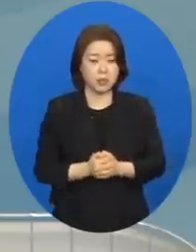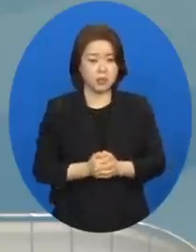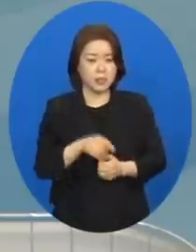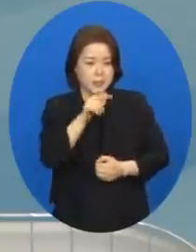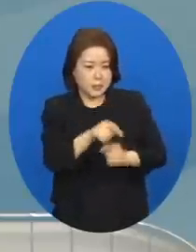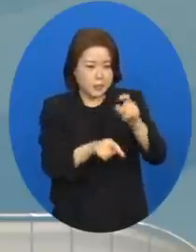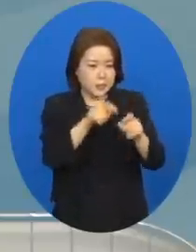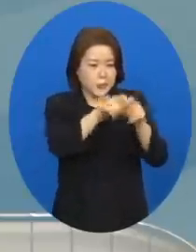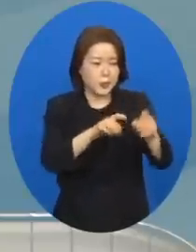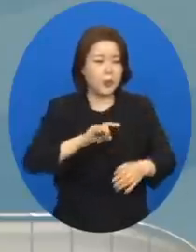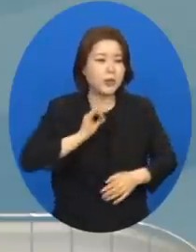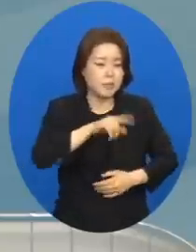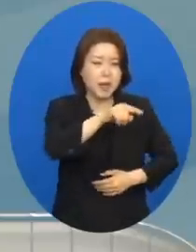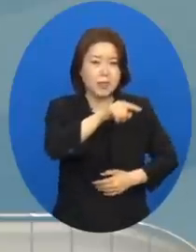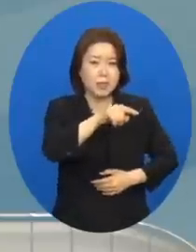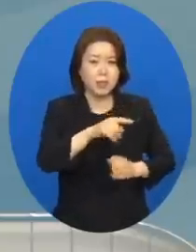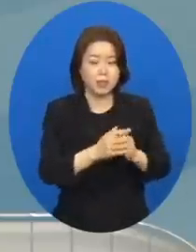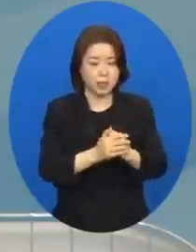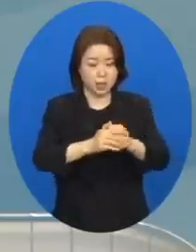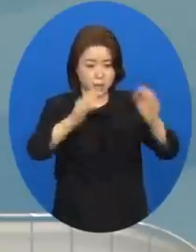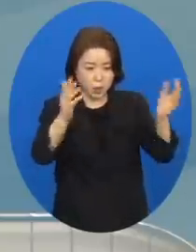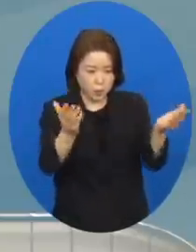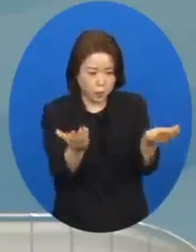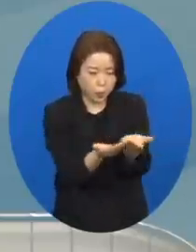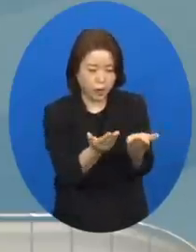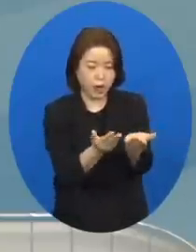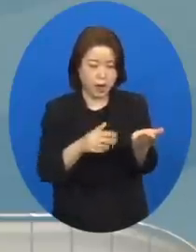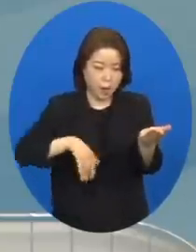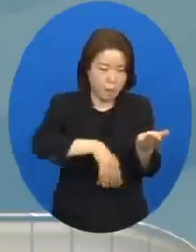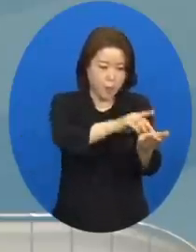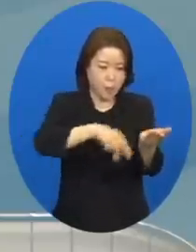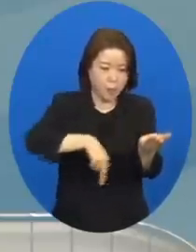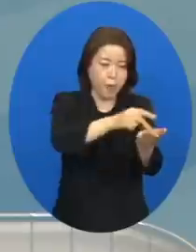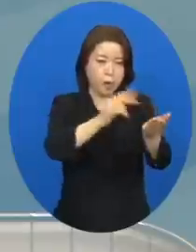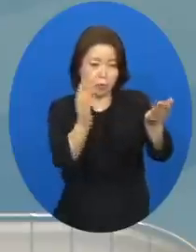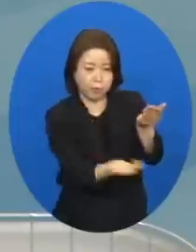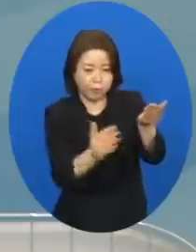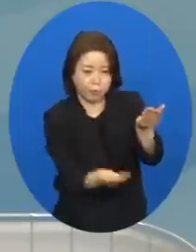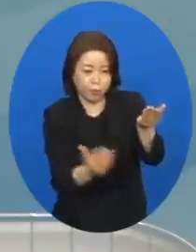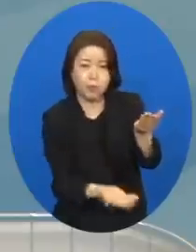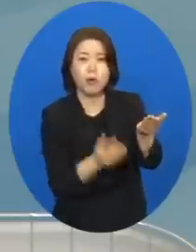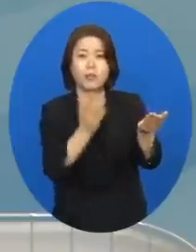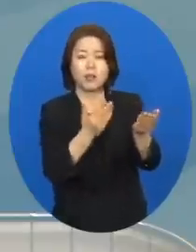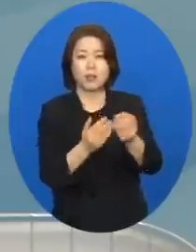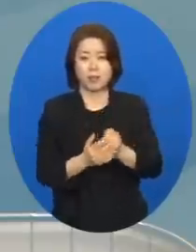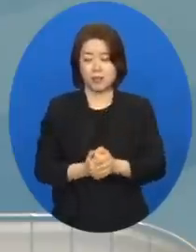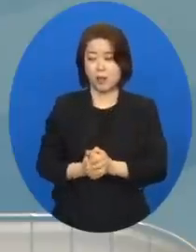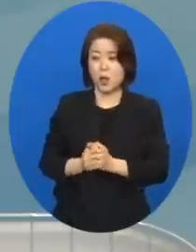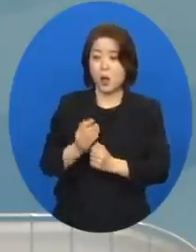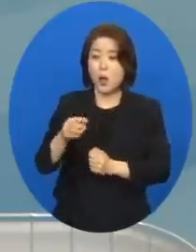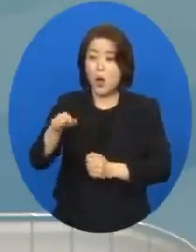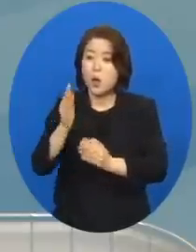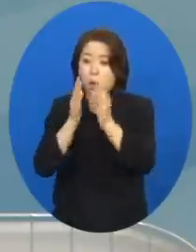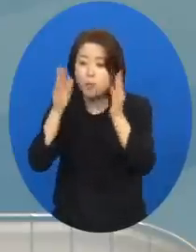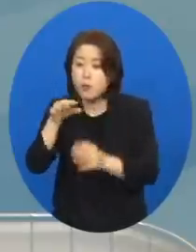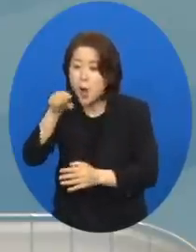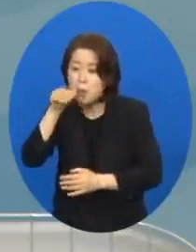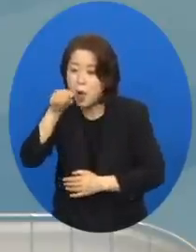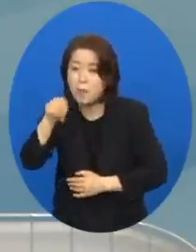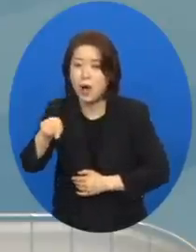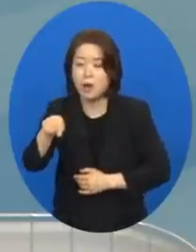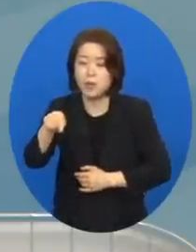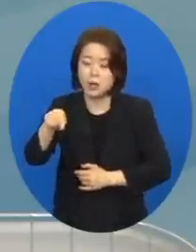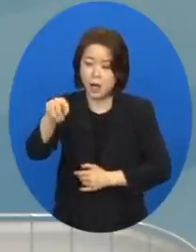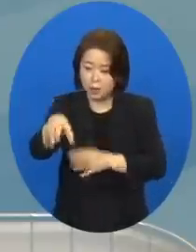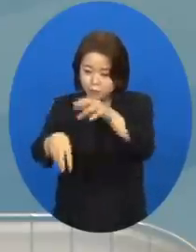길만 가서 도랑이 아예 파일 정도고 풀을 뜯어 먹으라 그러면 꼭 있는 고자리 풀만 뜯어먹어서 뿌리까지